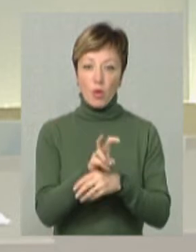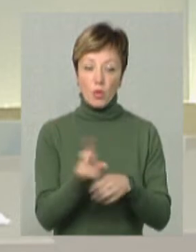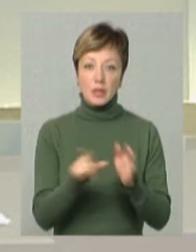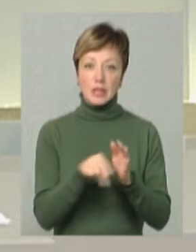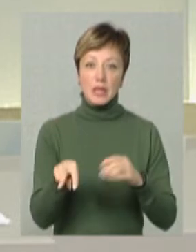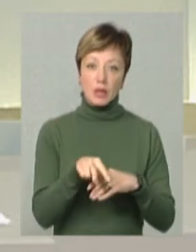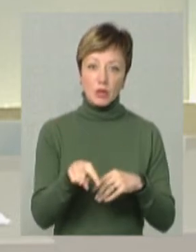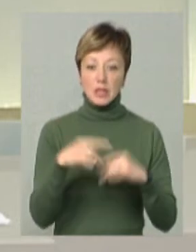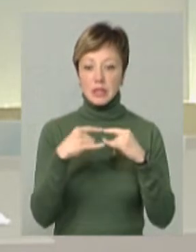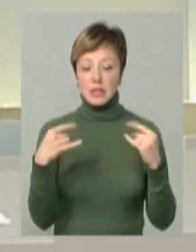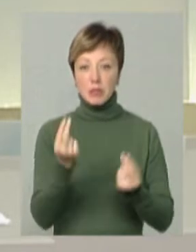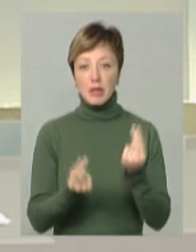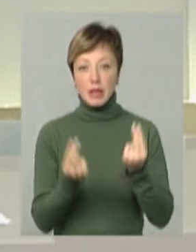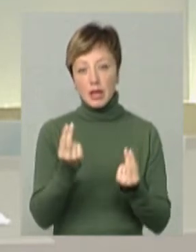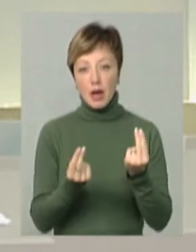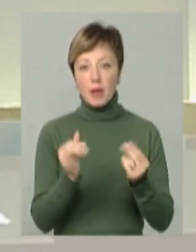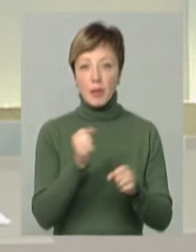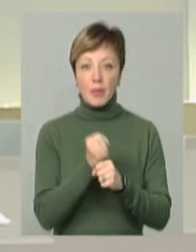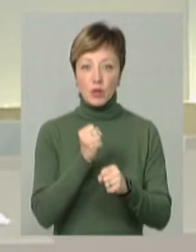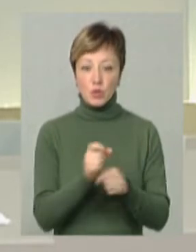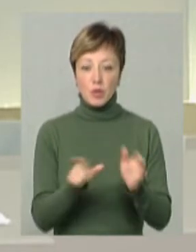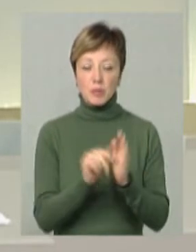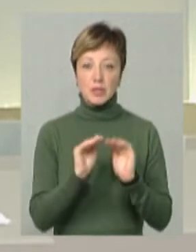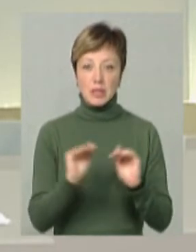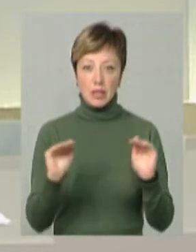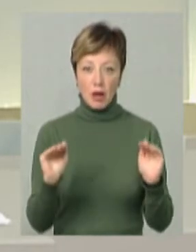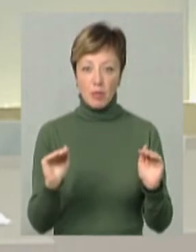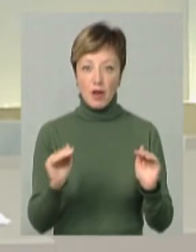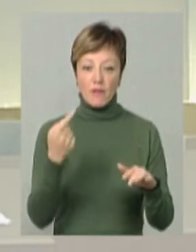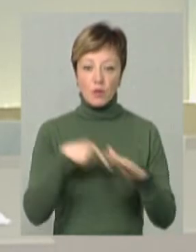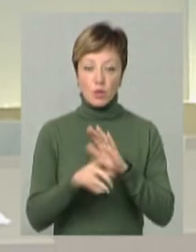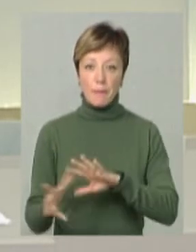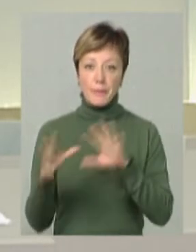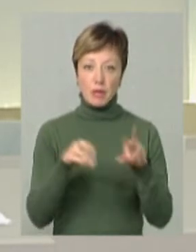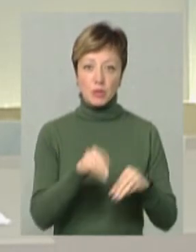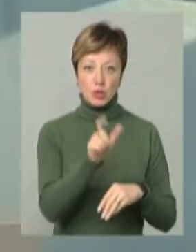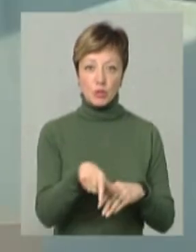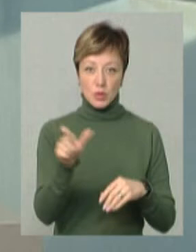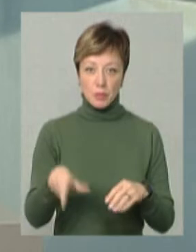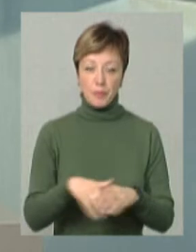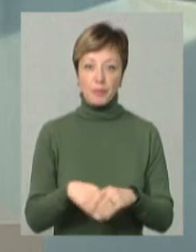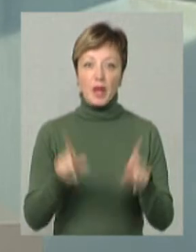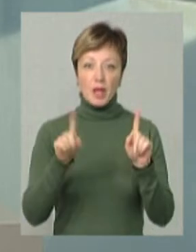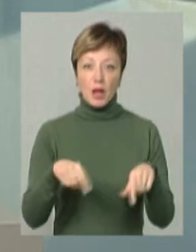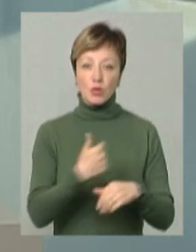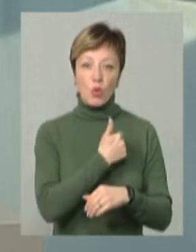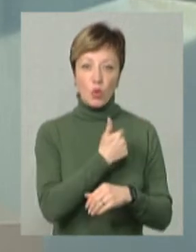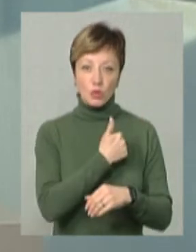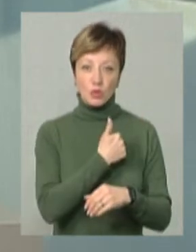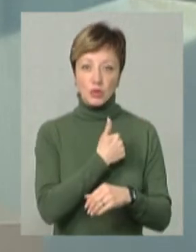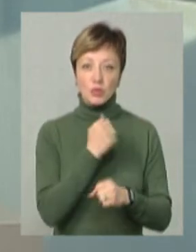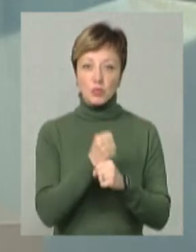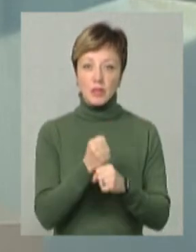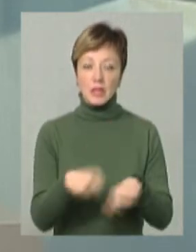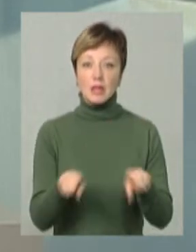з літературою, з настільними іграми і працюємо з дітками внутрішньопереміщених осіб. Також хочу